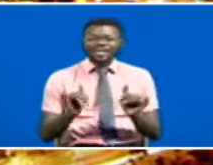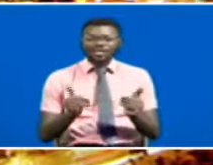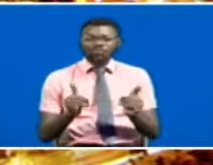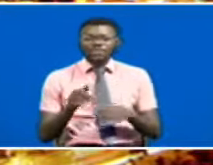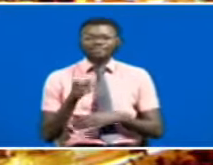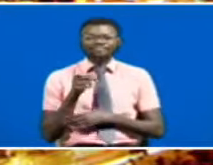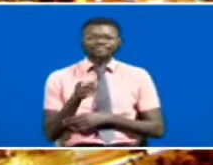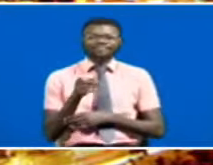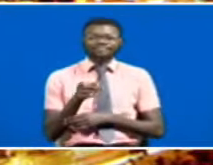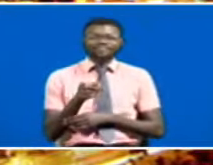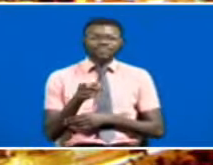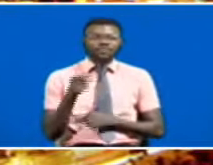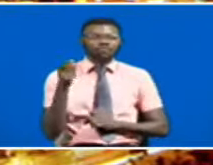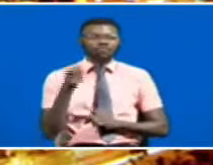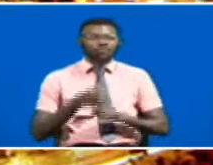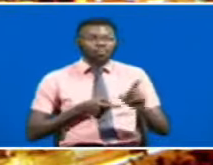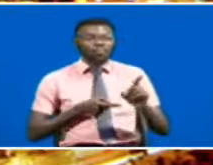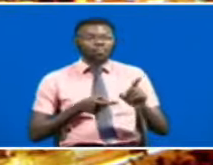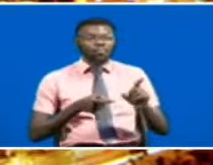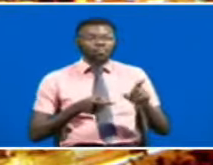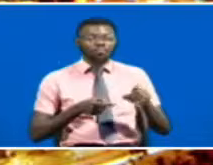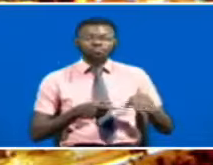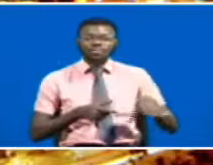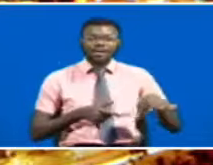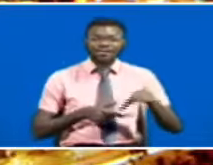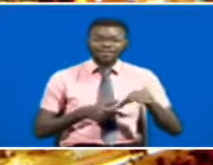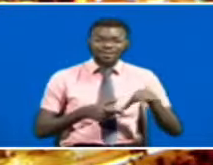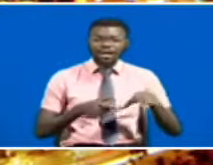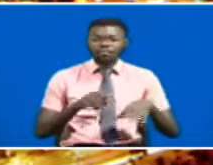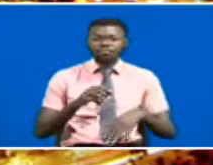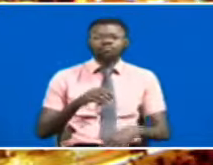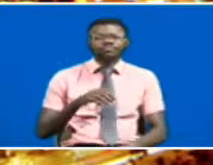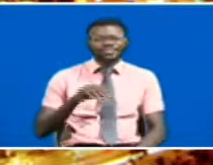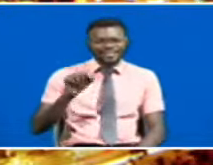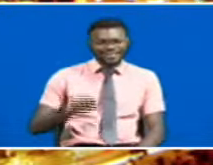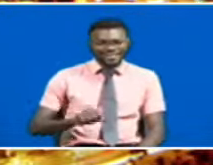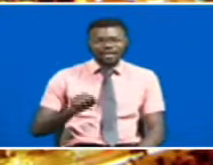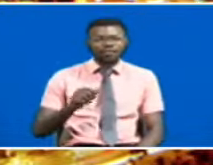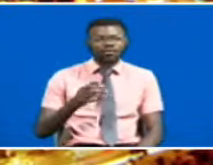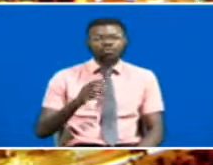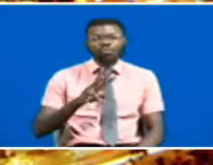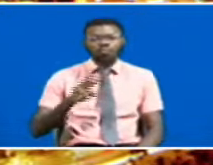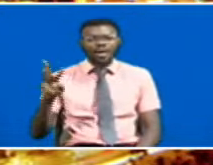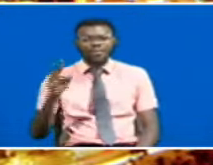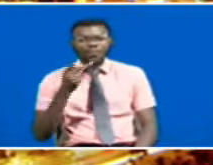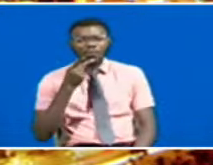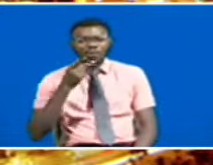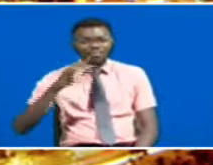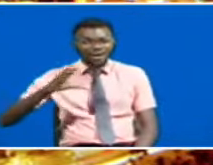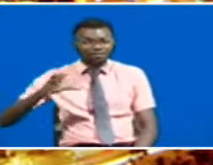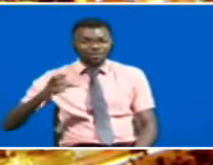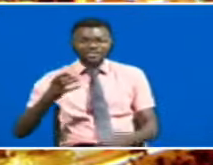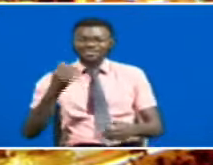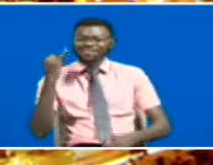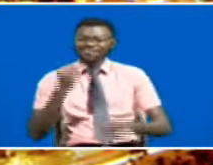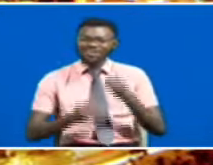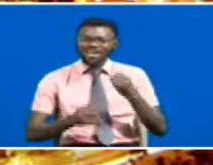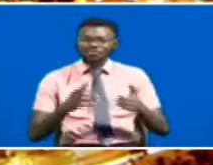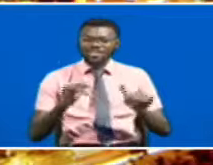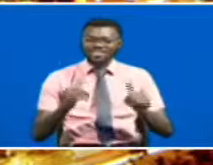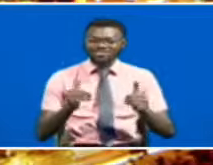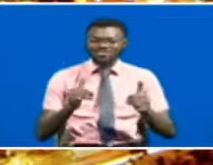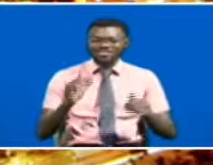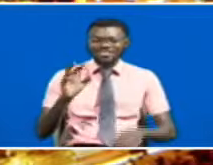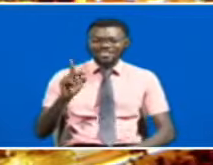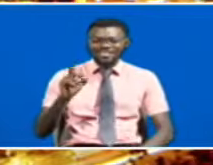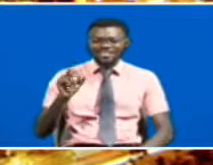kufikia hapo taarifa hiyo ya kutoka katika eneo la Pokot kule, ukipenda county ya West Pokot, ndio inatukamilishia taarifa za